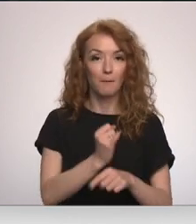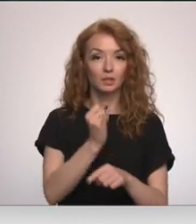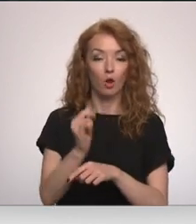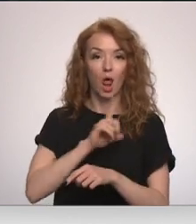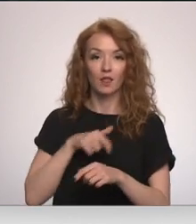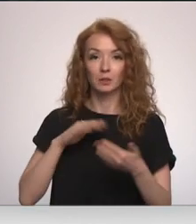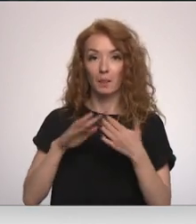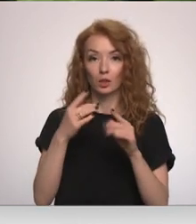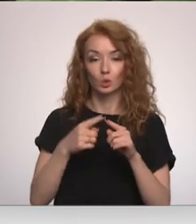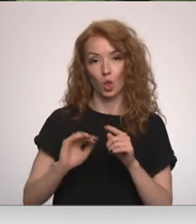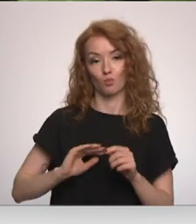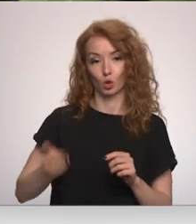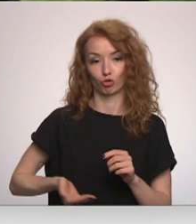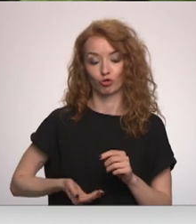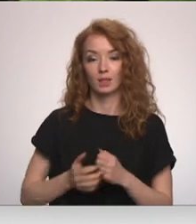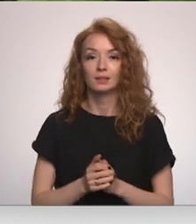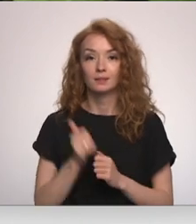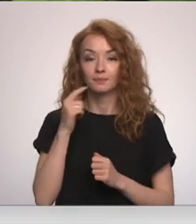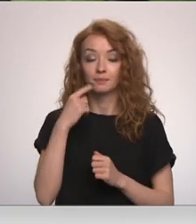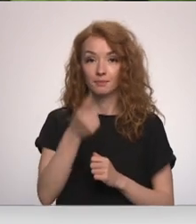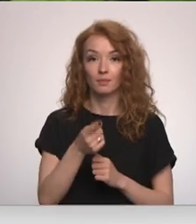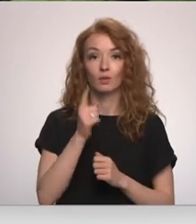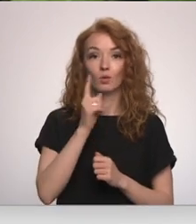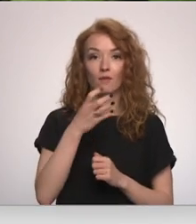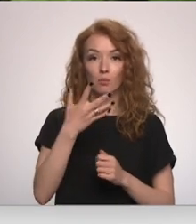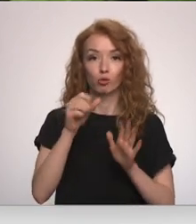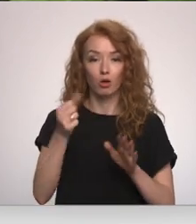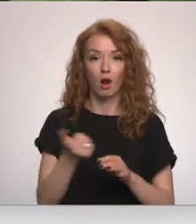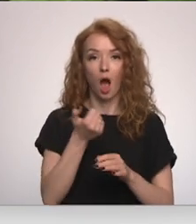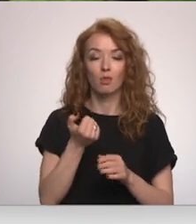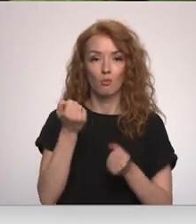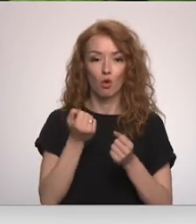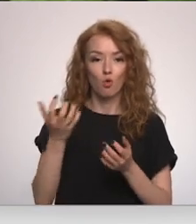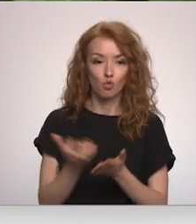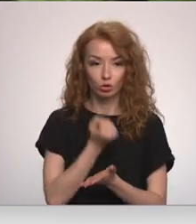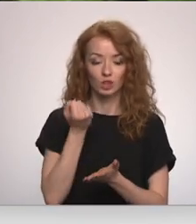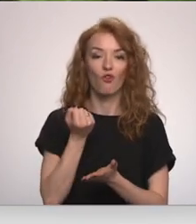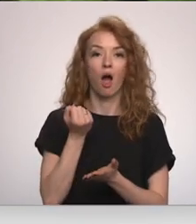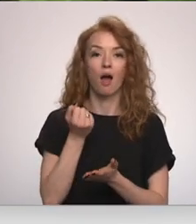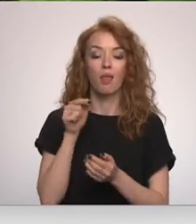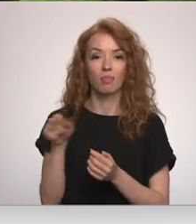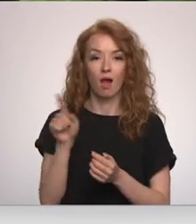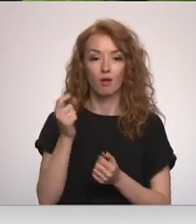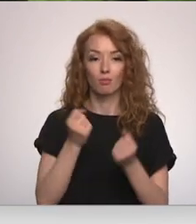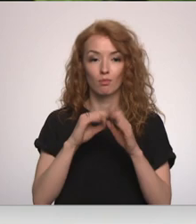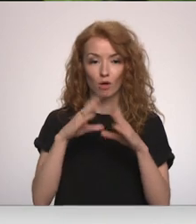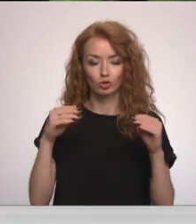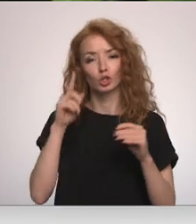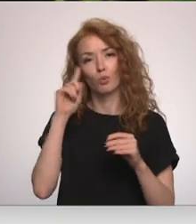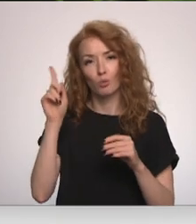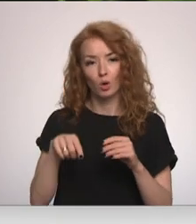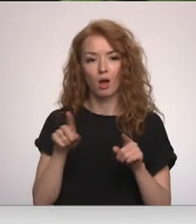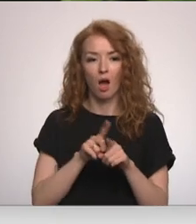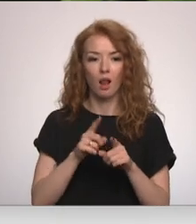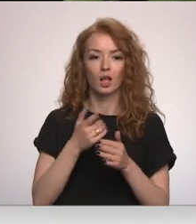Latvijas pilis un muižas. 58. Gada pabieda, uzvara, te ir vienu mašinam. Nu, ir, protams,